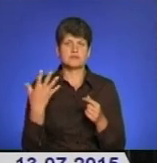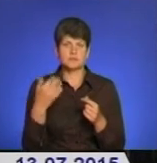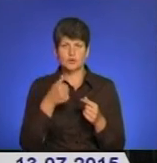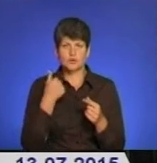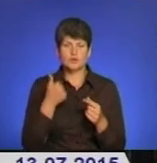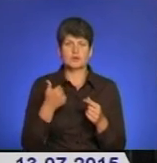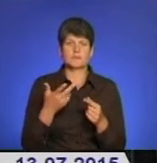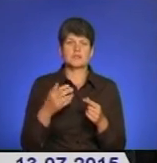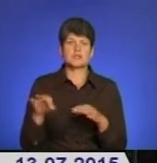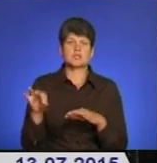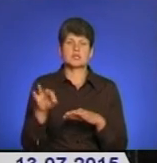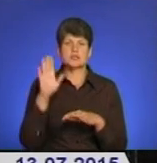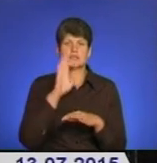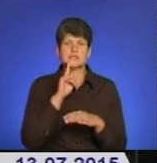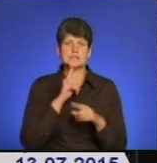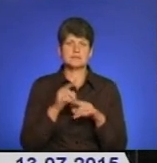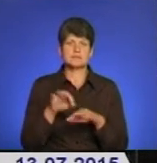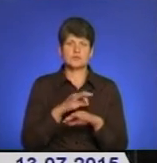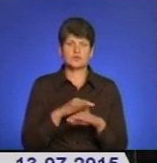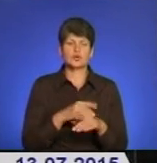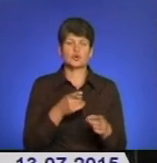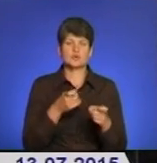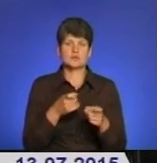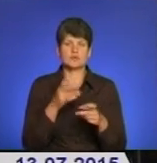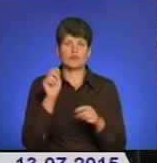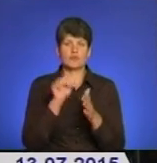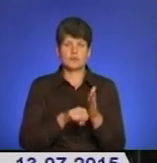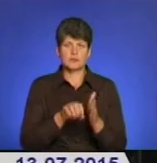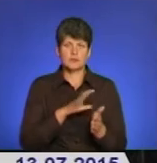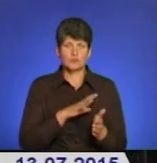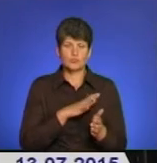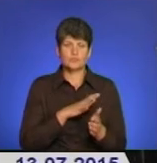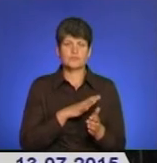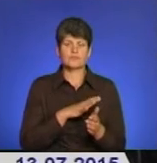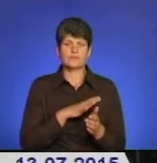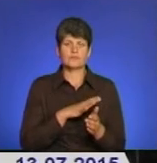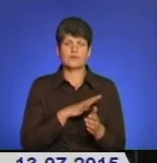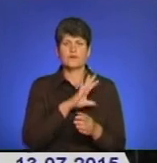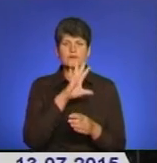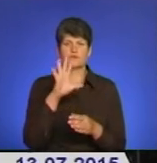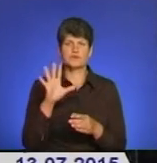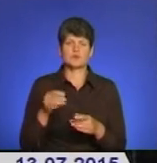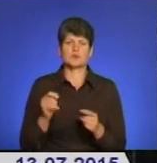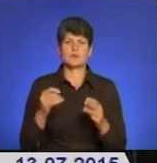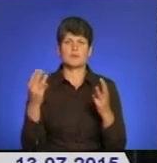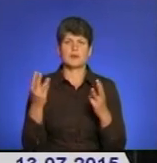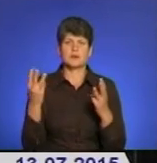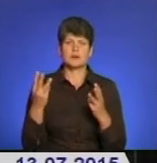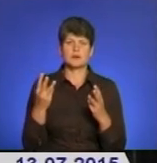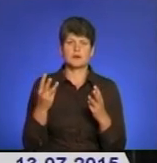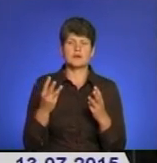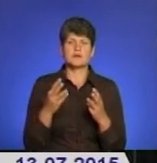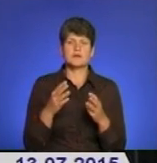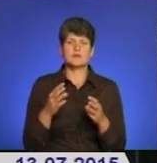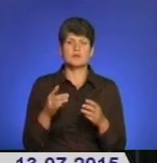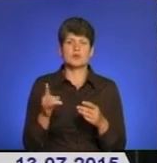тюрмі, розстріляний. Спалили все в 45-му році. Палили все село, що привезли, бо 44 морги полі було. То